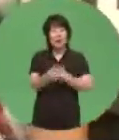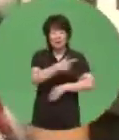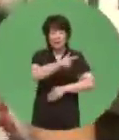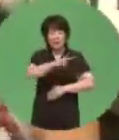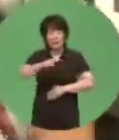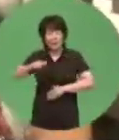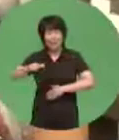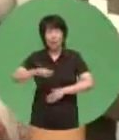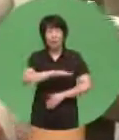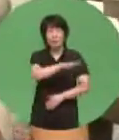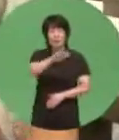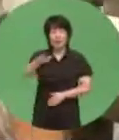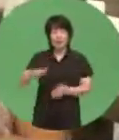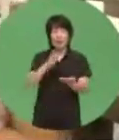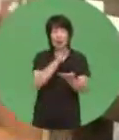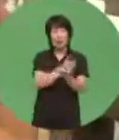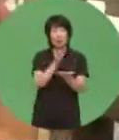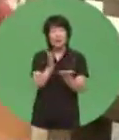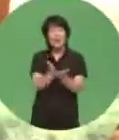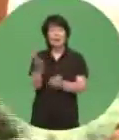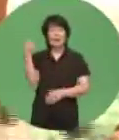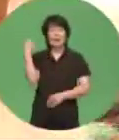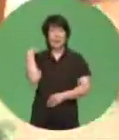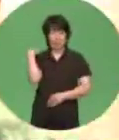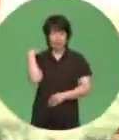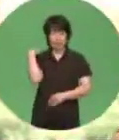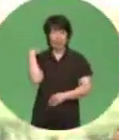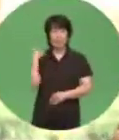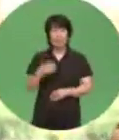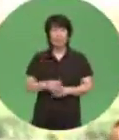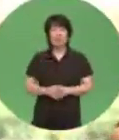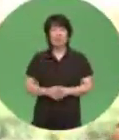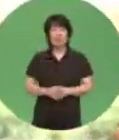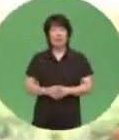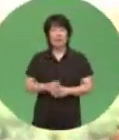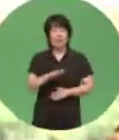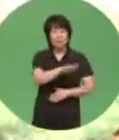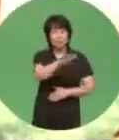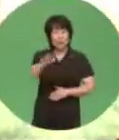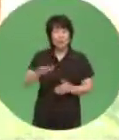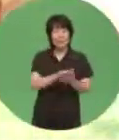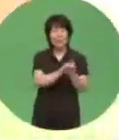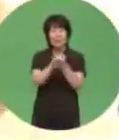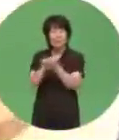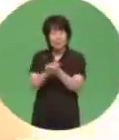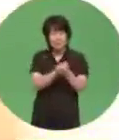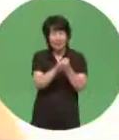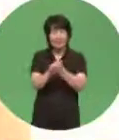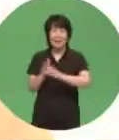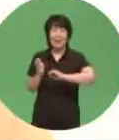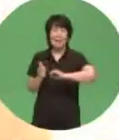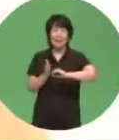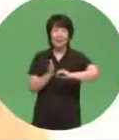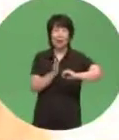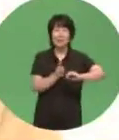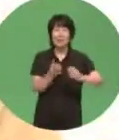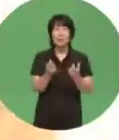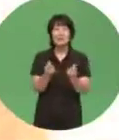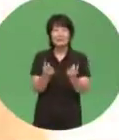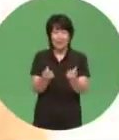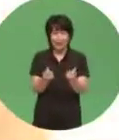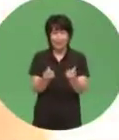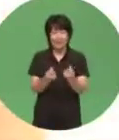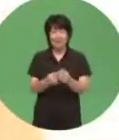んなで作業を分担しながら進めていきます。もうすっかり打ち解けて仲良く作業をしています